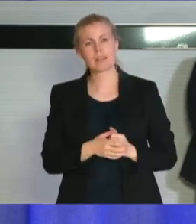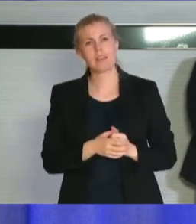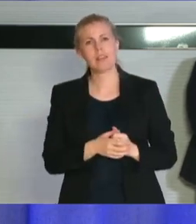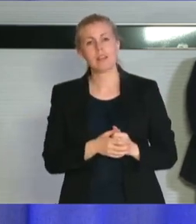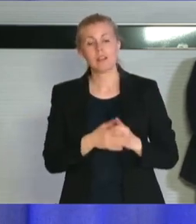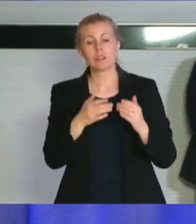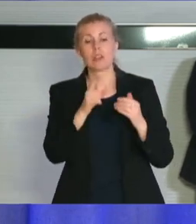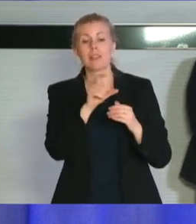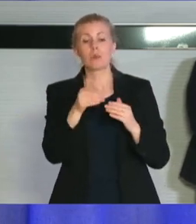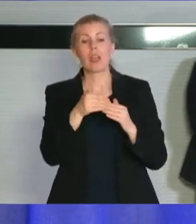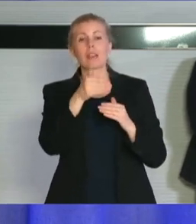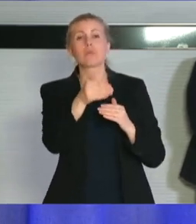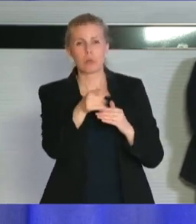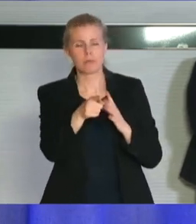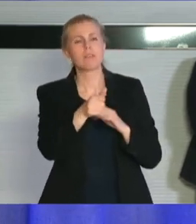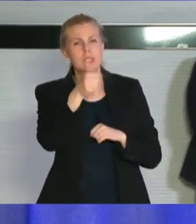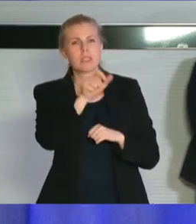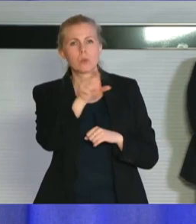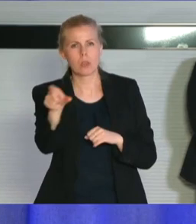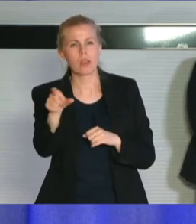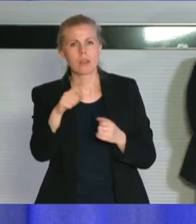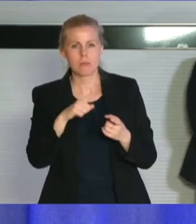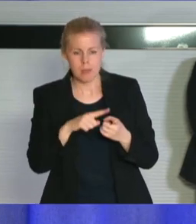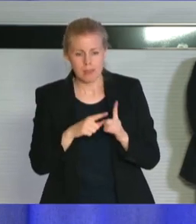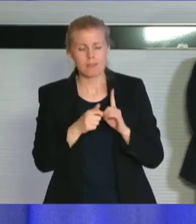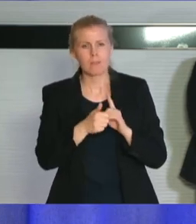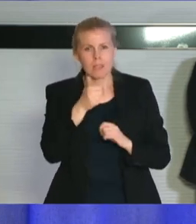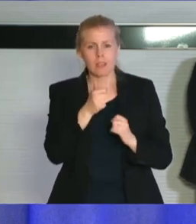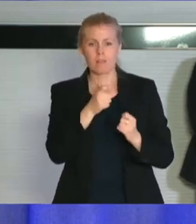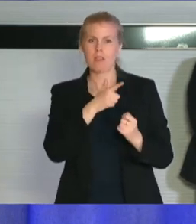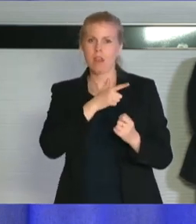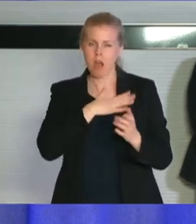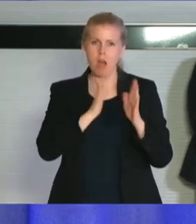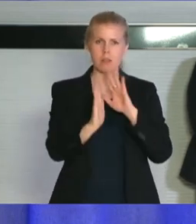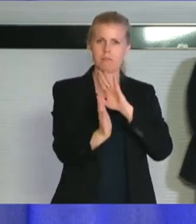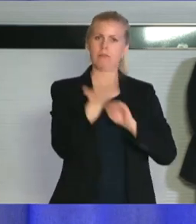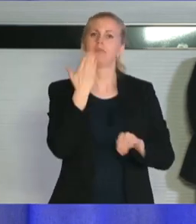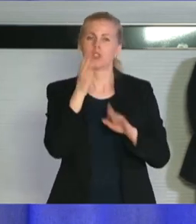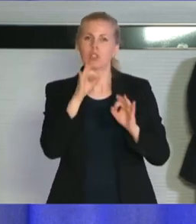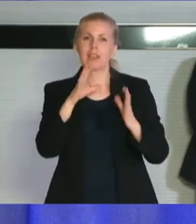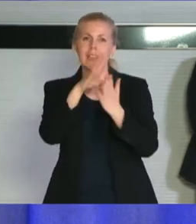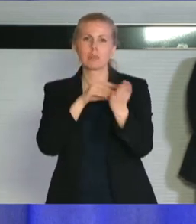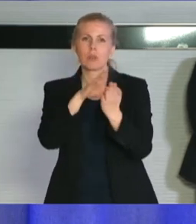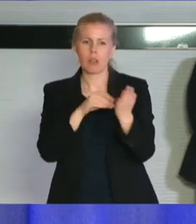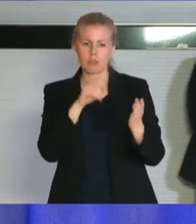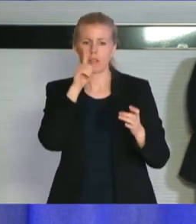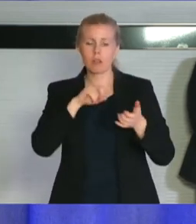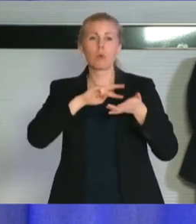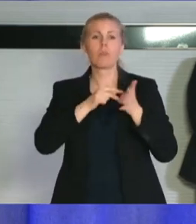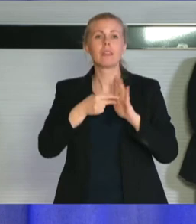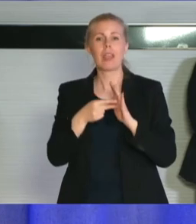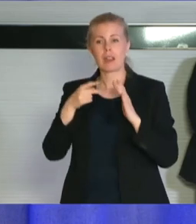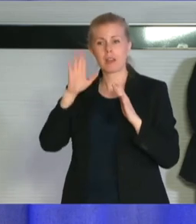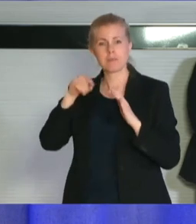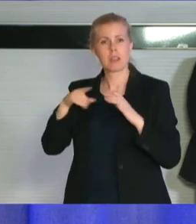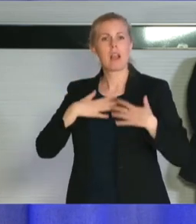uken etterpå er en viktig uke. Men vi må altså ha resultater som viser at vi kan håndtere i helsevesenet det sykdomsbildet som vi